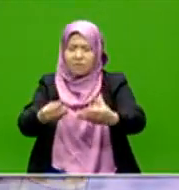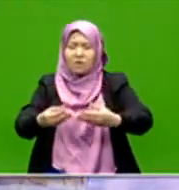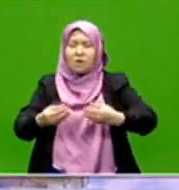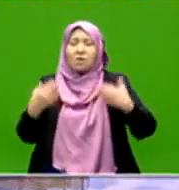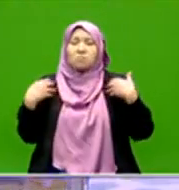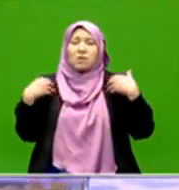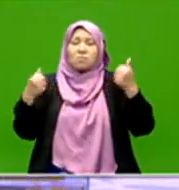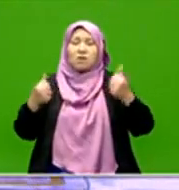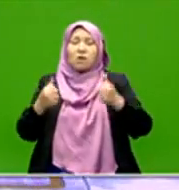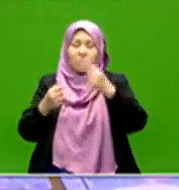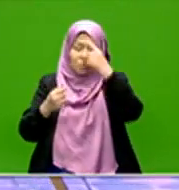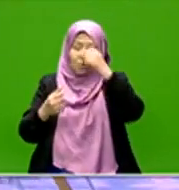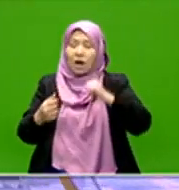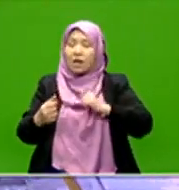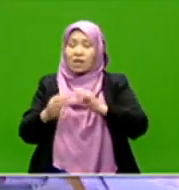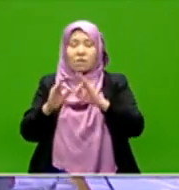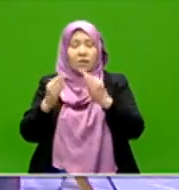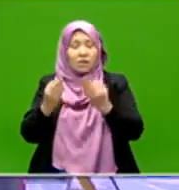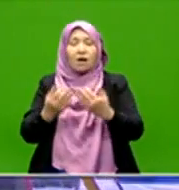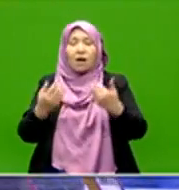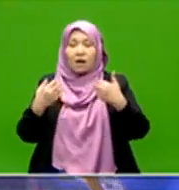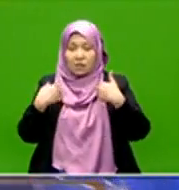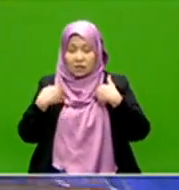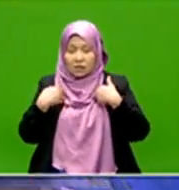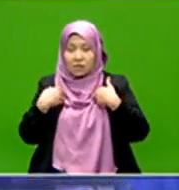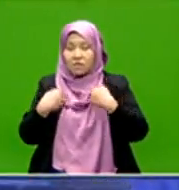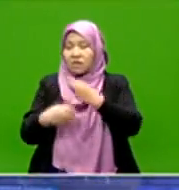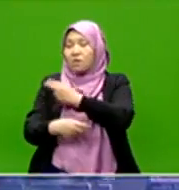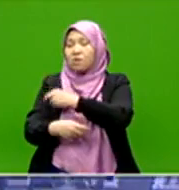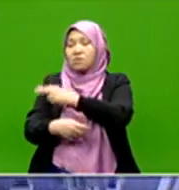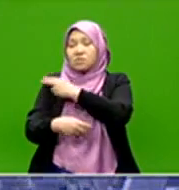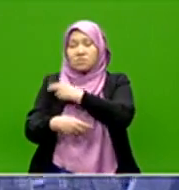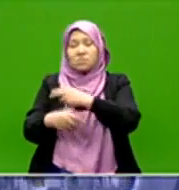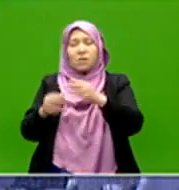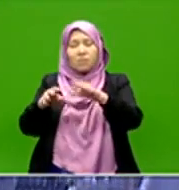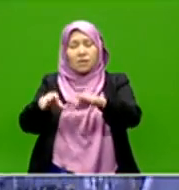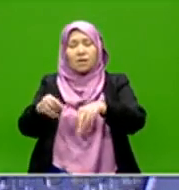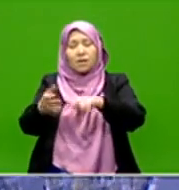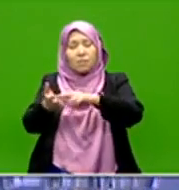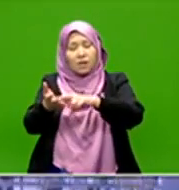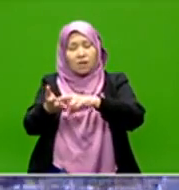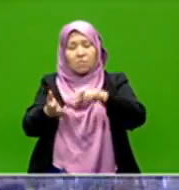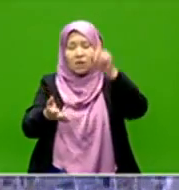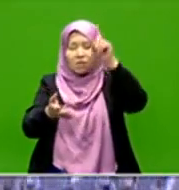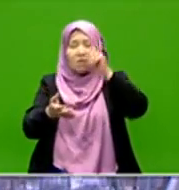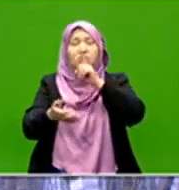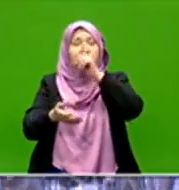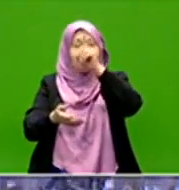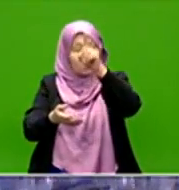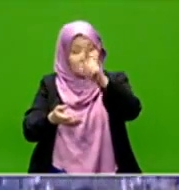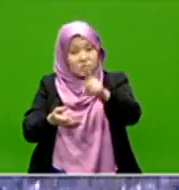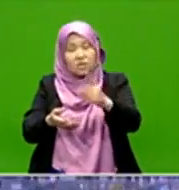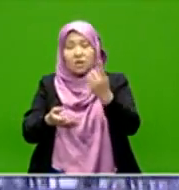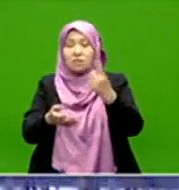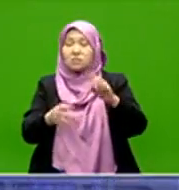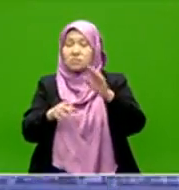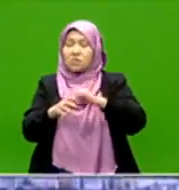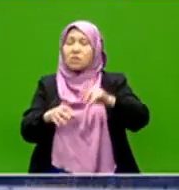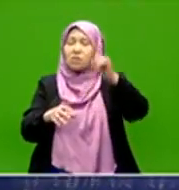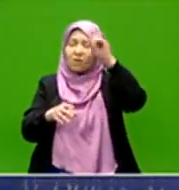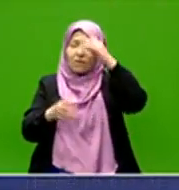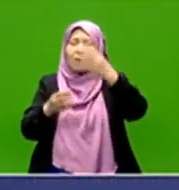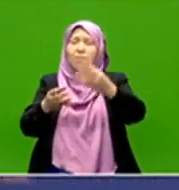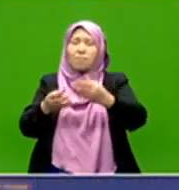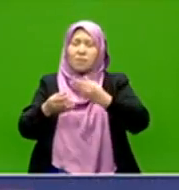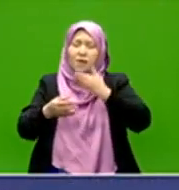ahli keluarga kami yang kini berada di hospital menerima rawatan ya Allah. Sesungguhnya Engkaulah sebaik-baik penyembuh